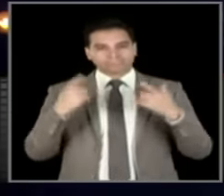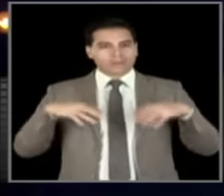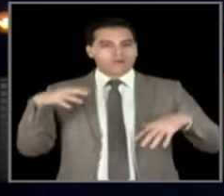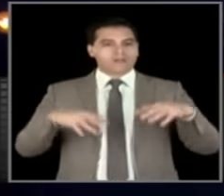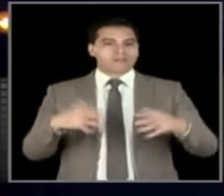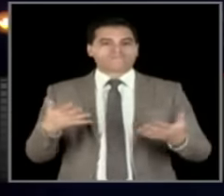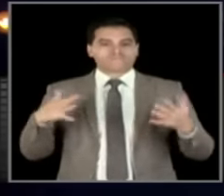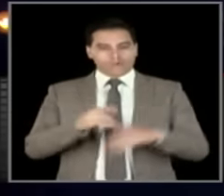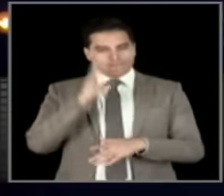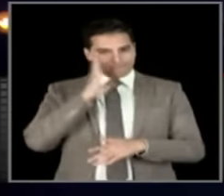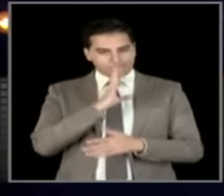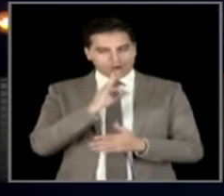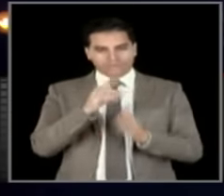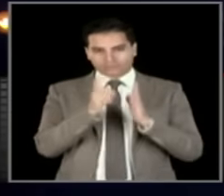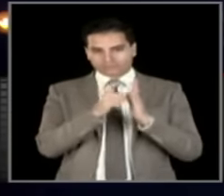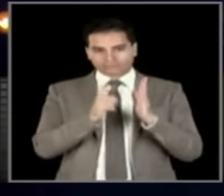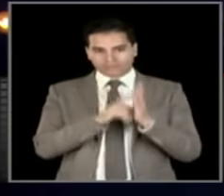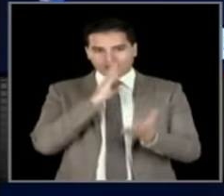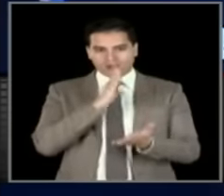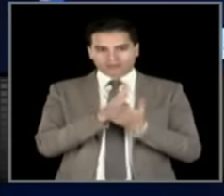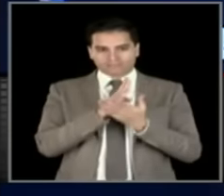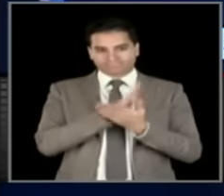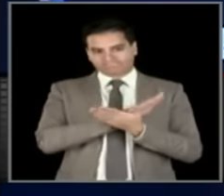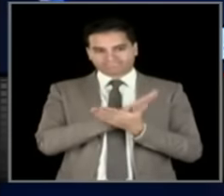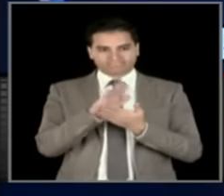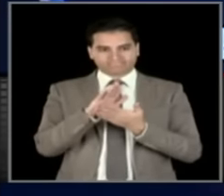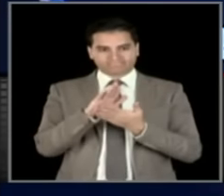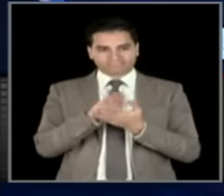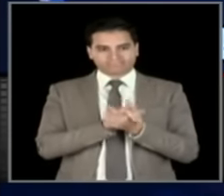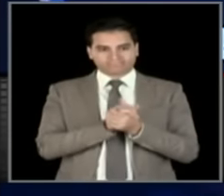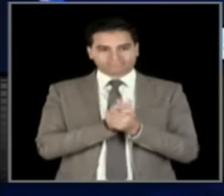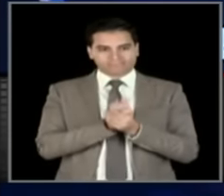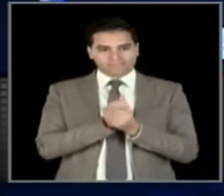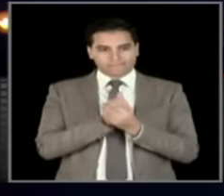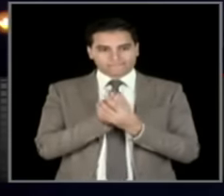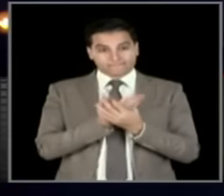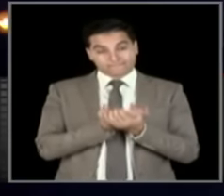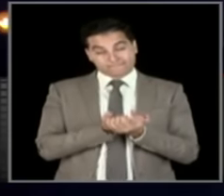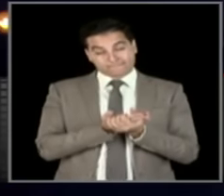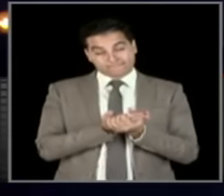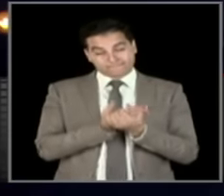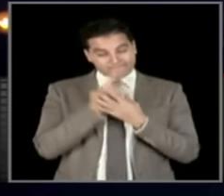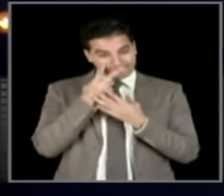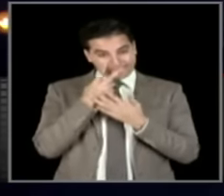حكمه متسم بالسلطة المطلقة. بطرس الأكبر؟ إزاي؟